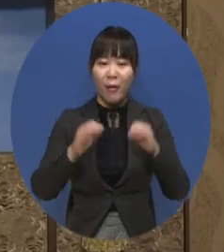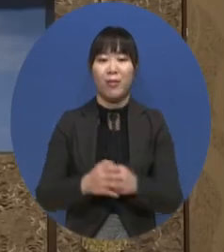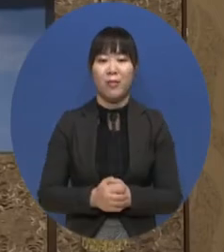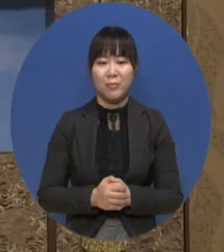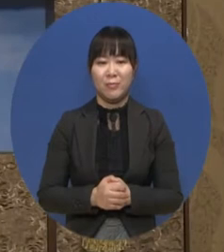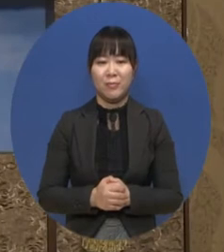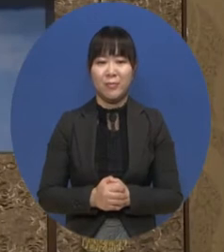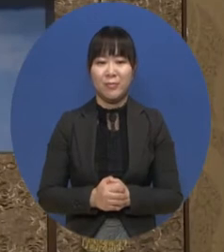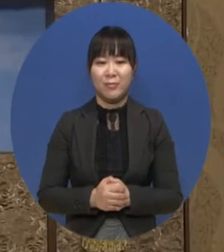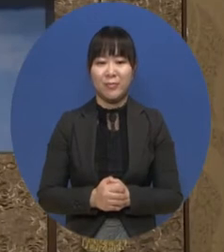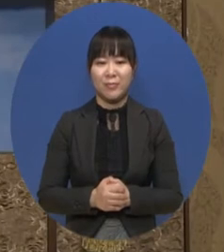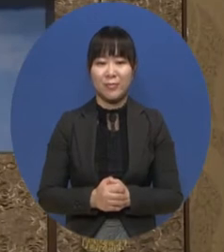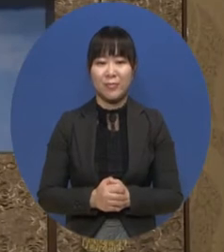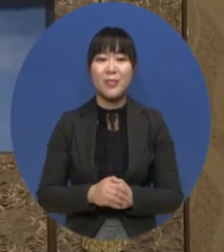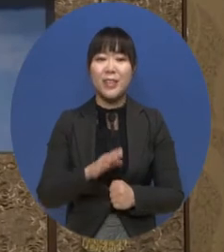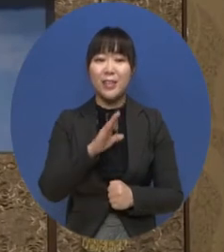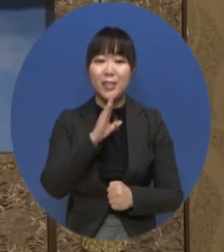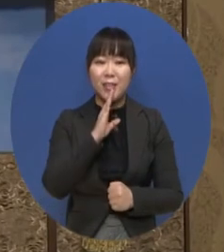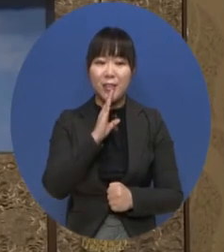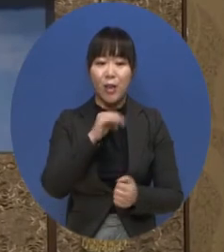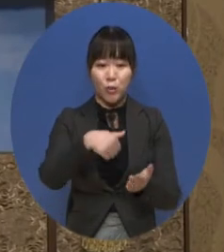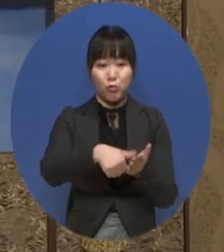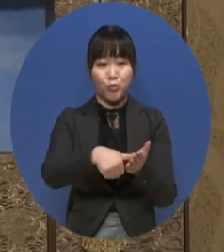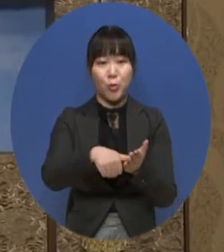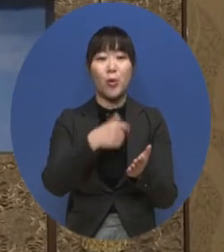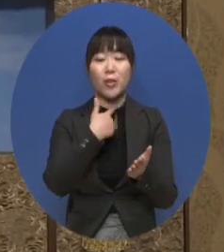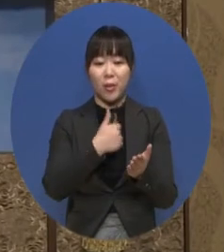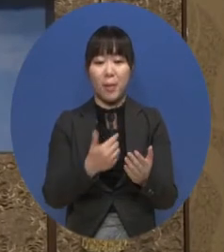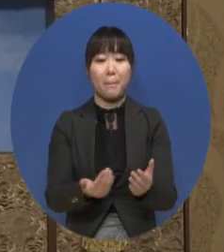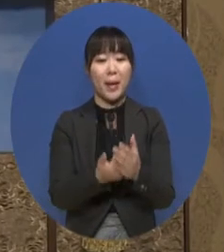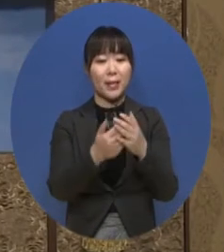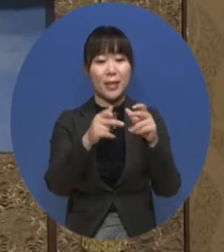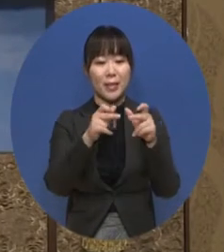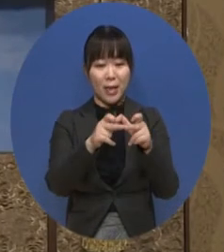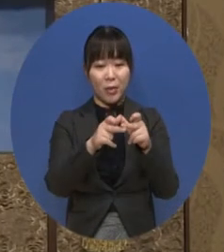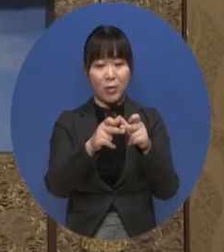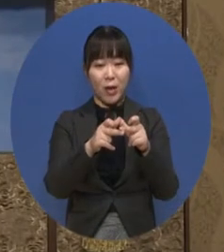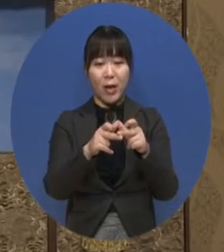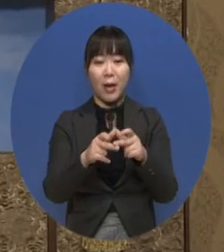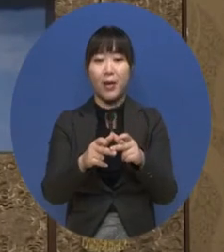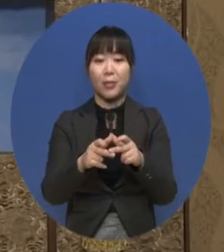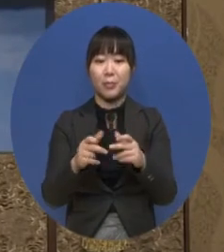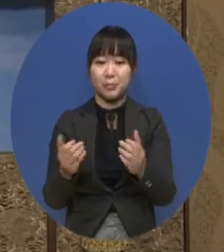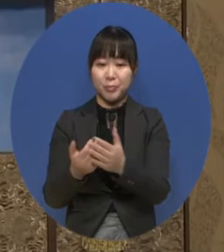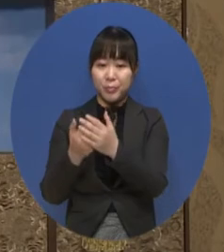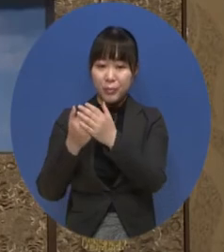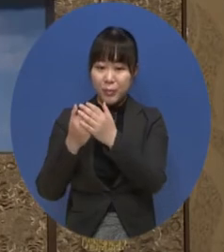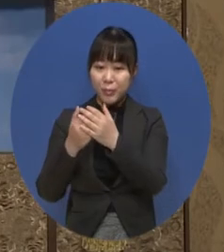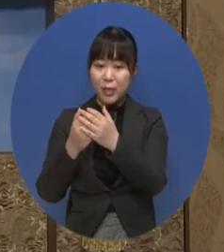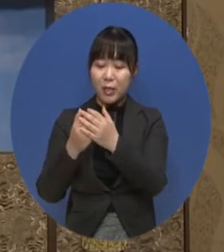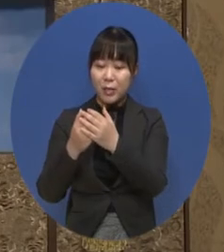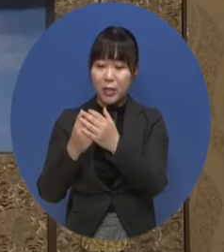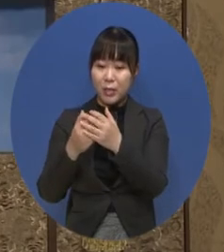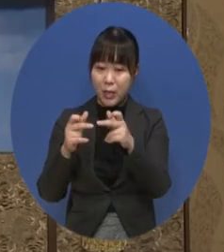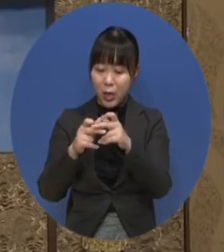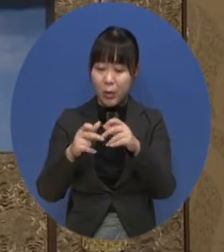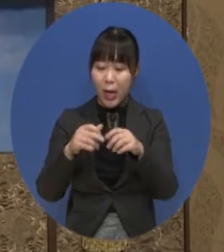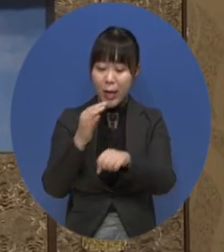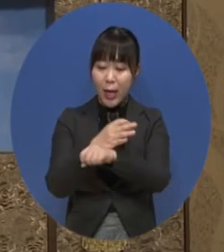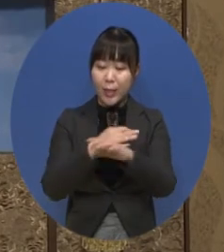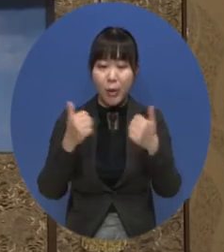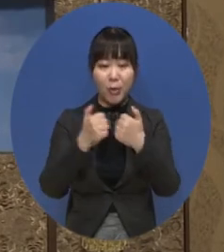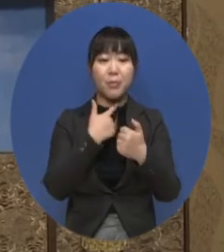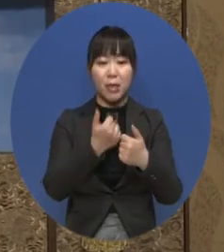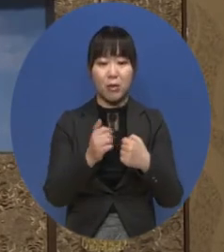네. 이거는 실제 투표를 했던 발달장애인 분들하고 간담회를 했어요. 예. 그래서 이때 투표를 해본